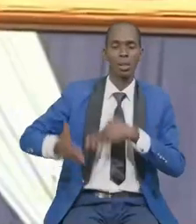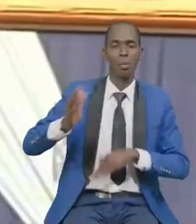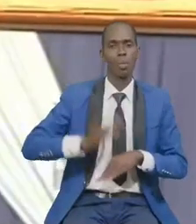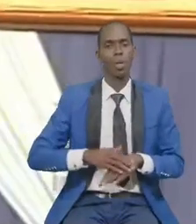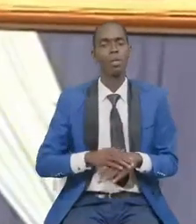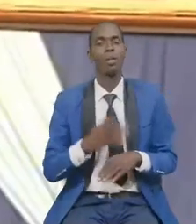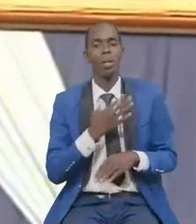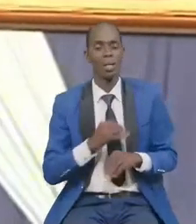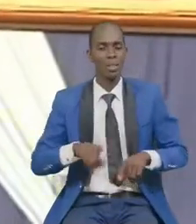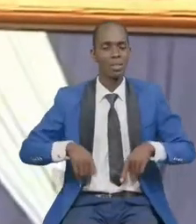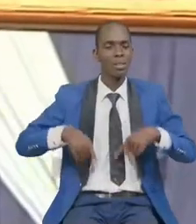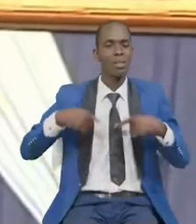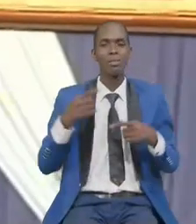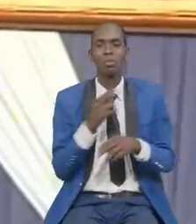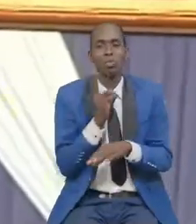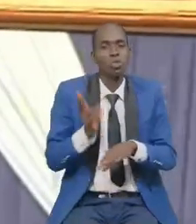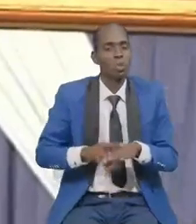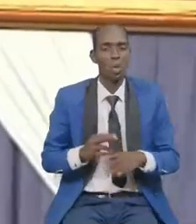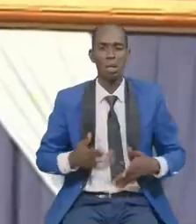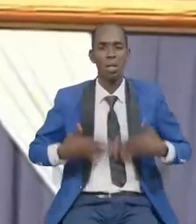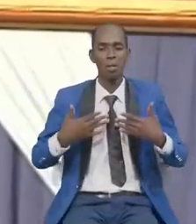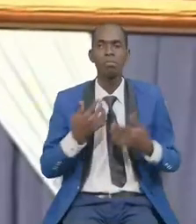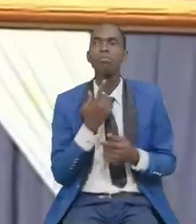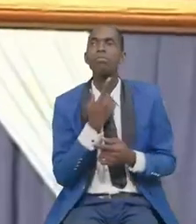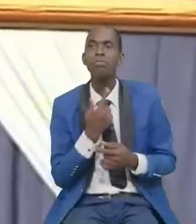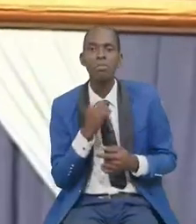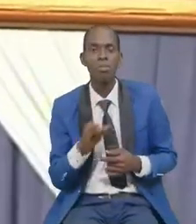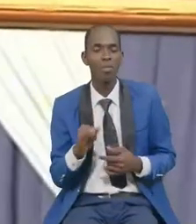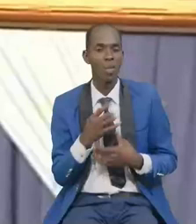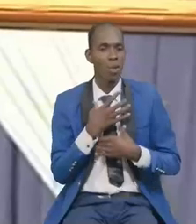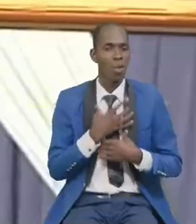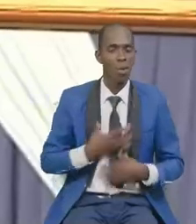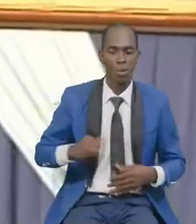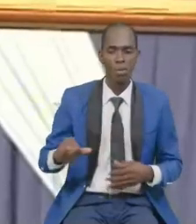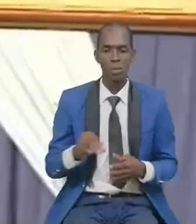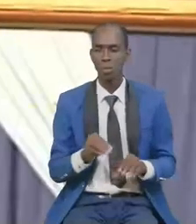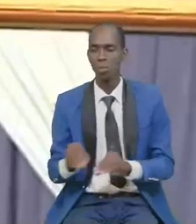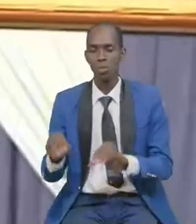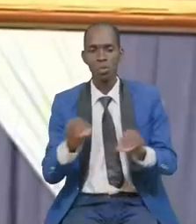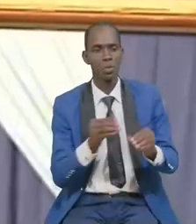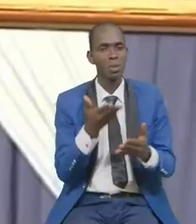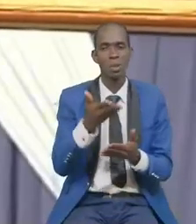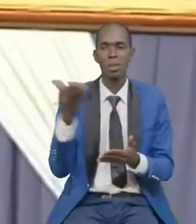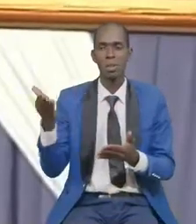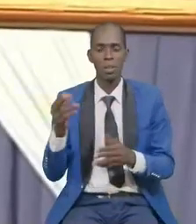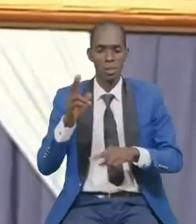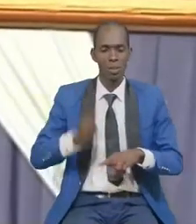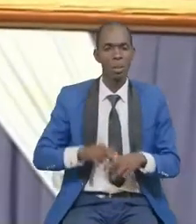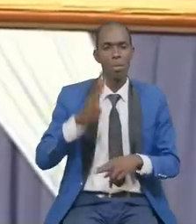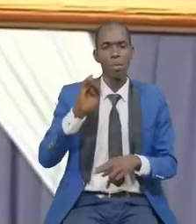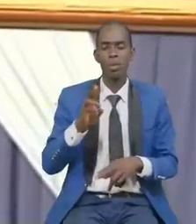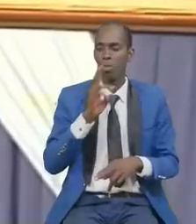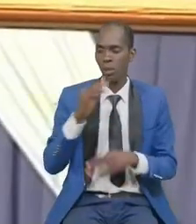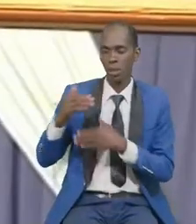Il avait soif. Il marchait par-ci, par-là. Il s'asseyait au